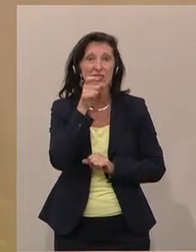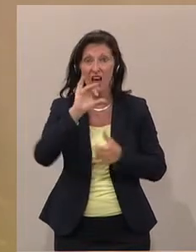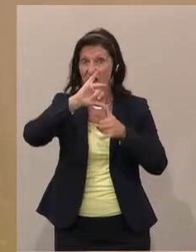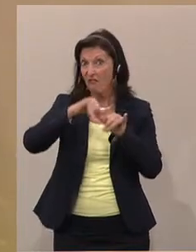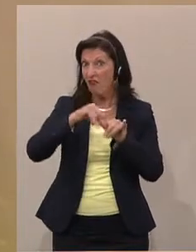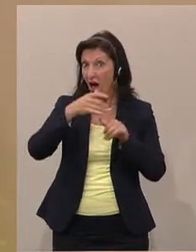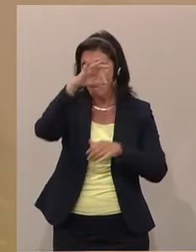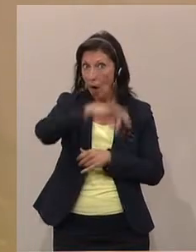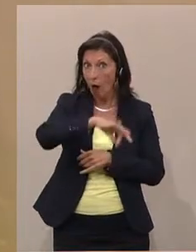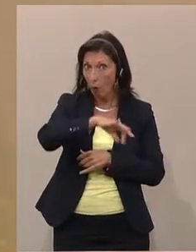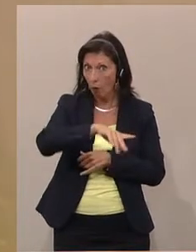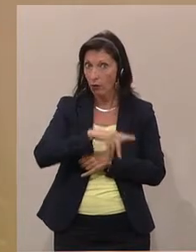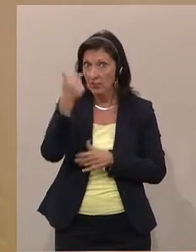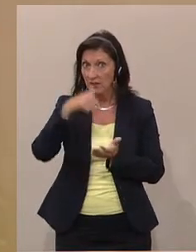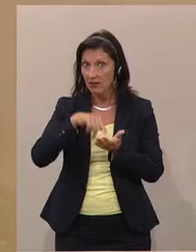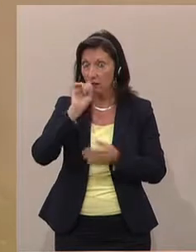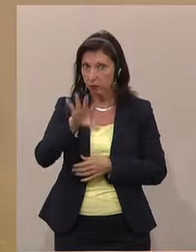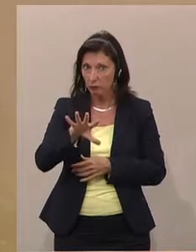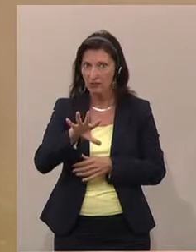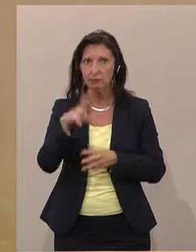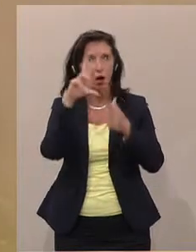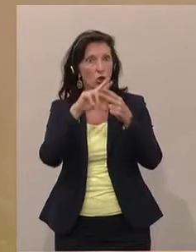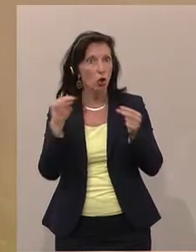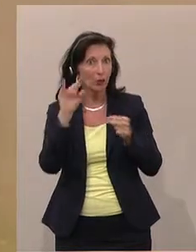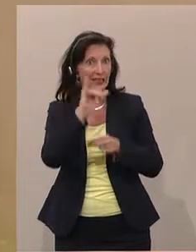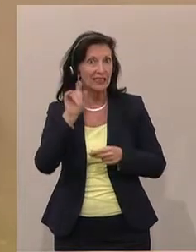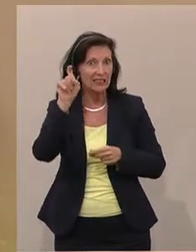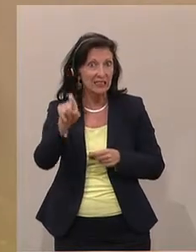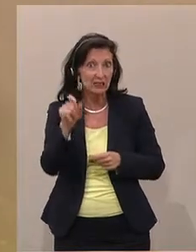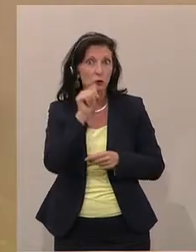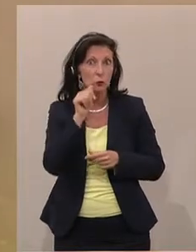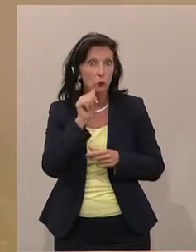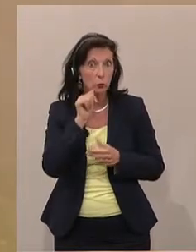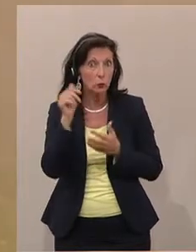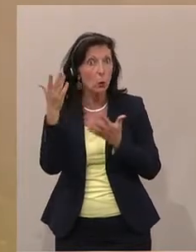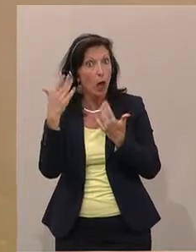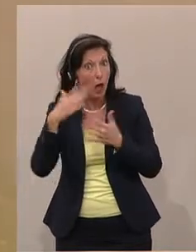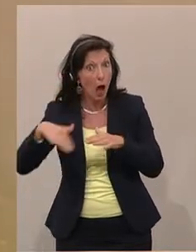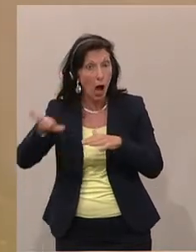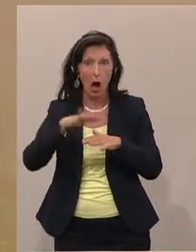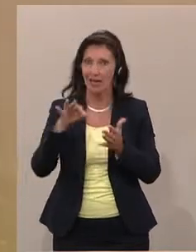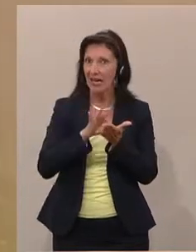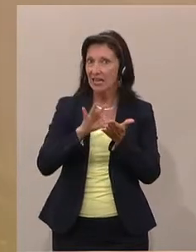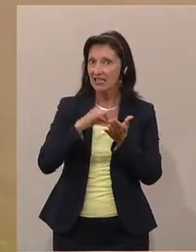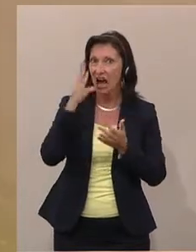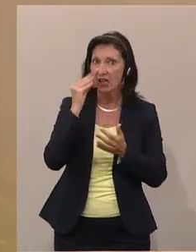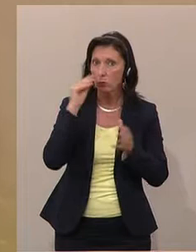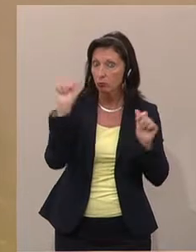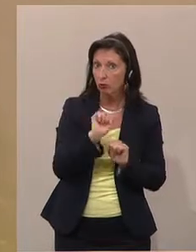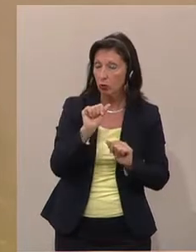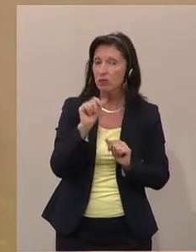gegeben. 2015 Dürreindexversicherung Grünland, Frostversicherung bei Kernobst.